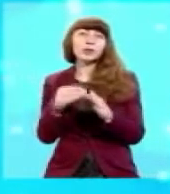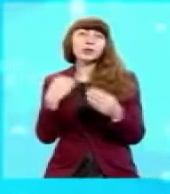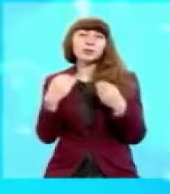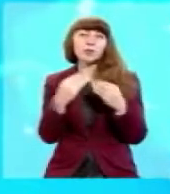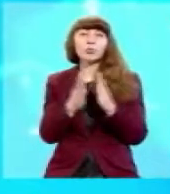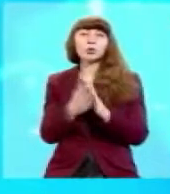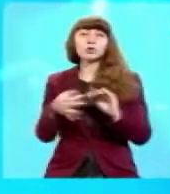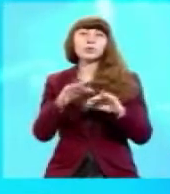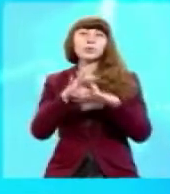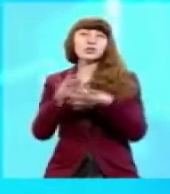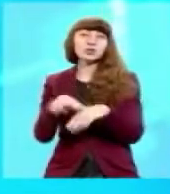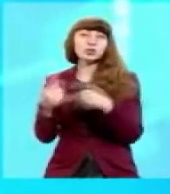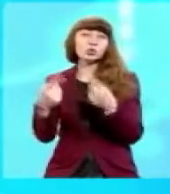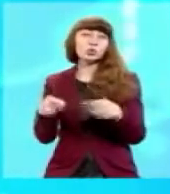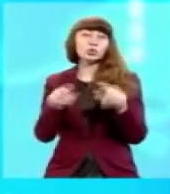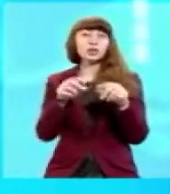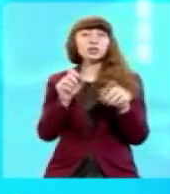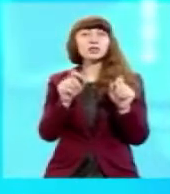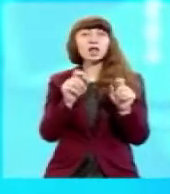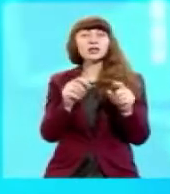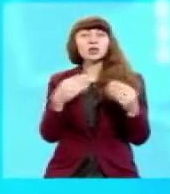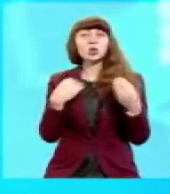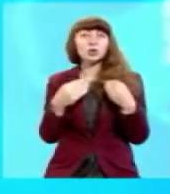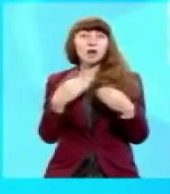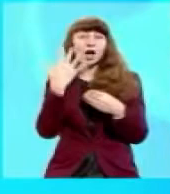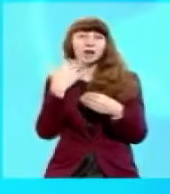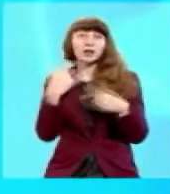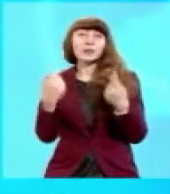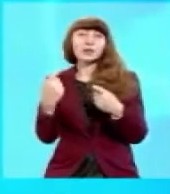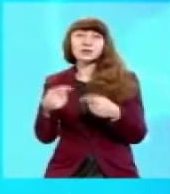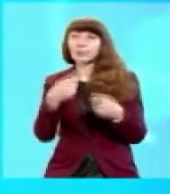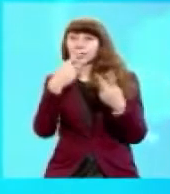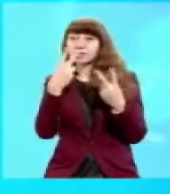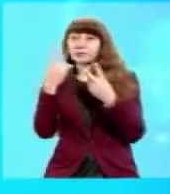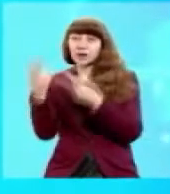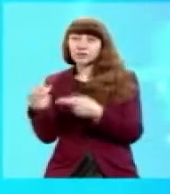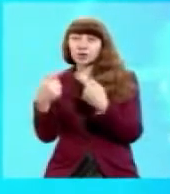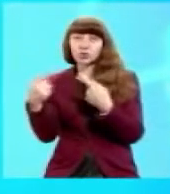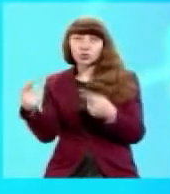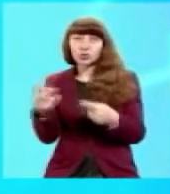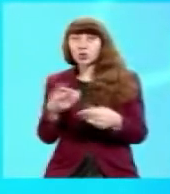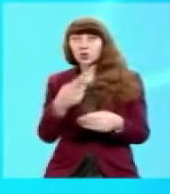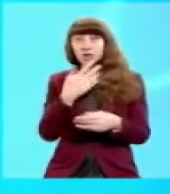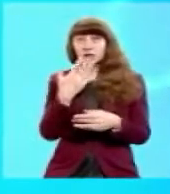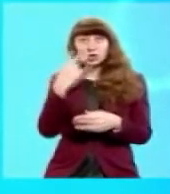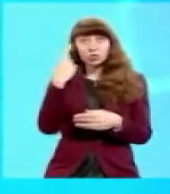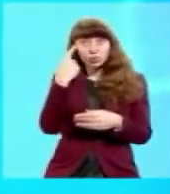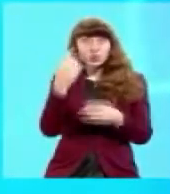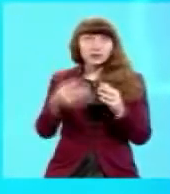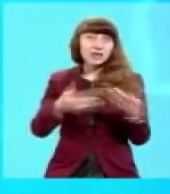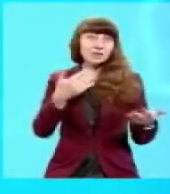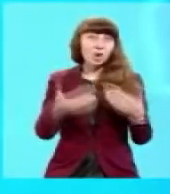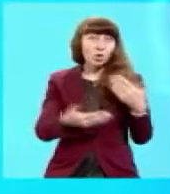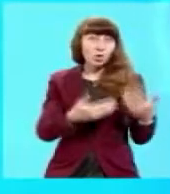үлгілерін әкелуді сұрайды. Ал сатушының назары басқа жаққа ауған кезде ол бұйымдарды білдіртпей өптеп отырған. Кейін сатып алудан бас